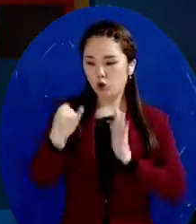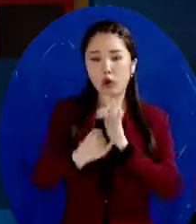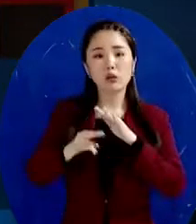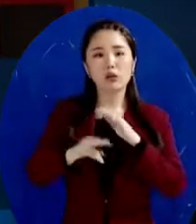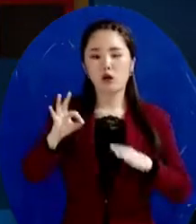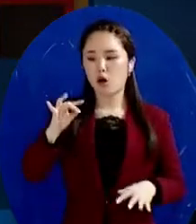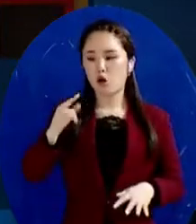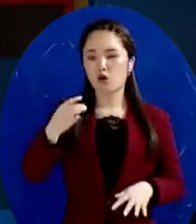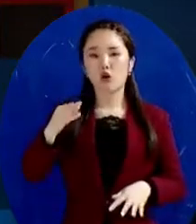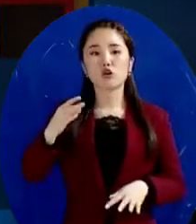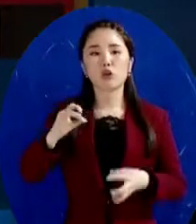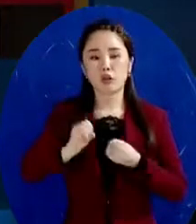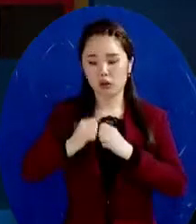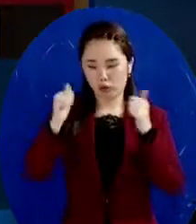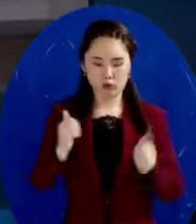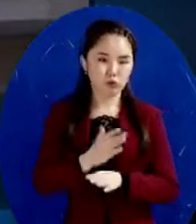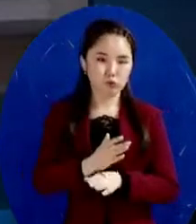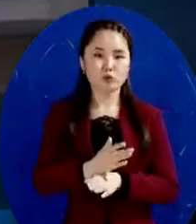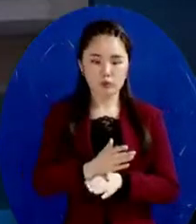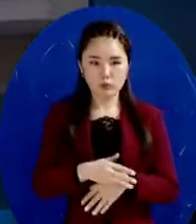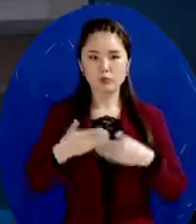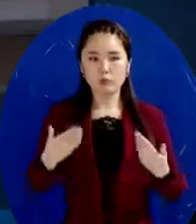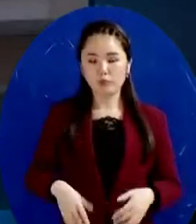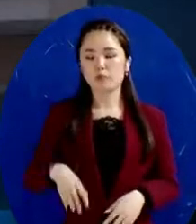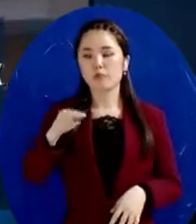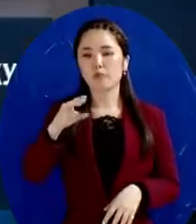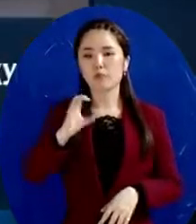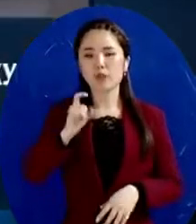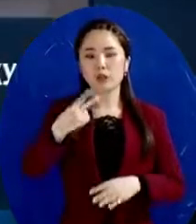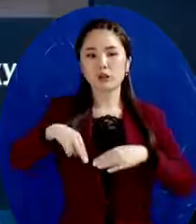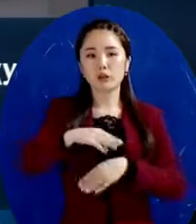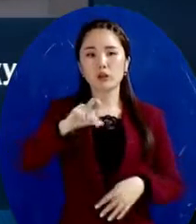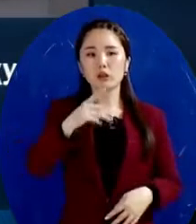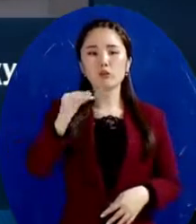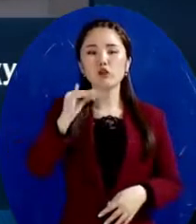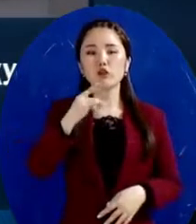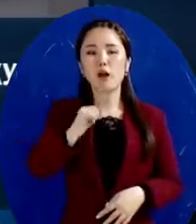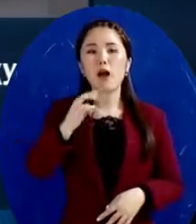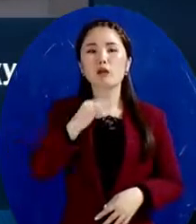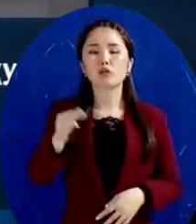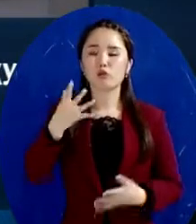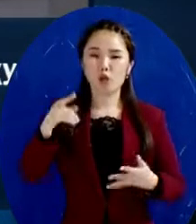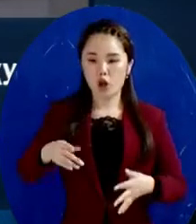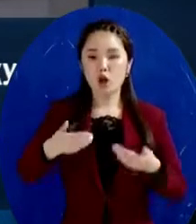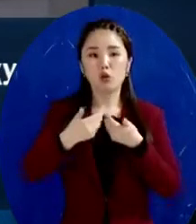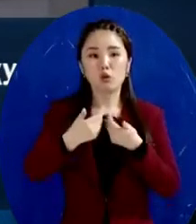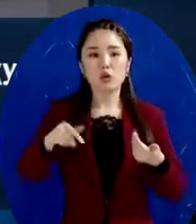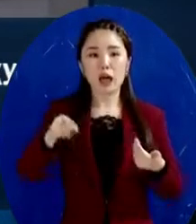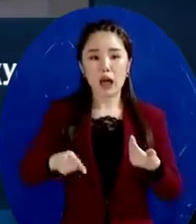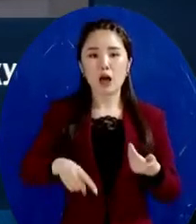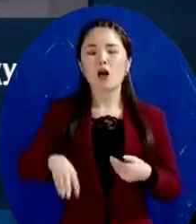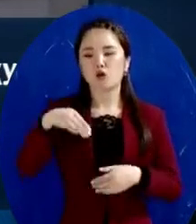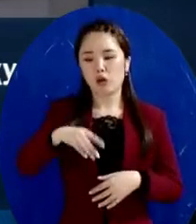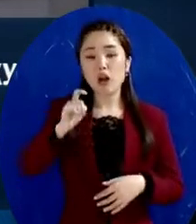цэцэрлэгийн өргөтгөлийн байдлагын ажлыг хийж хэрэгжүүлжээ. За мөн сонгон хайрханд өргөт Тэмүүжингийн андууд нэртэй Монголын анхны тусгай хэрэгцээт хувийн